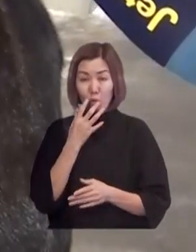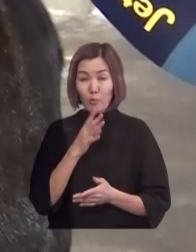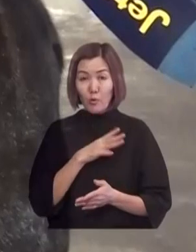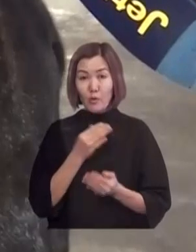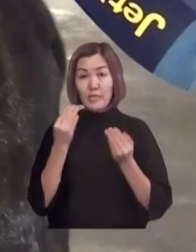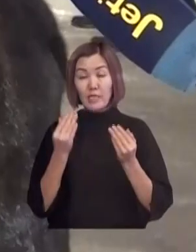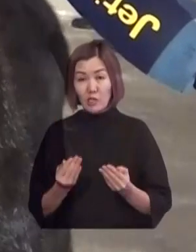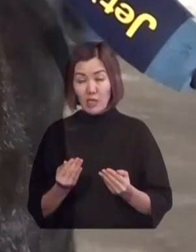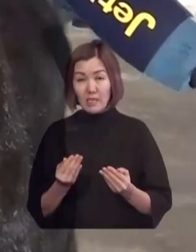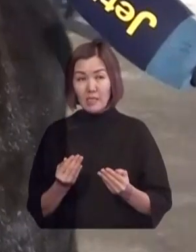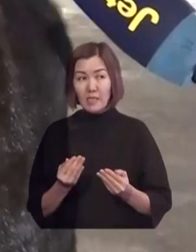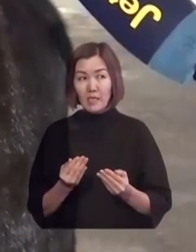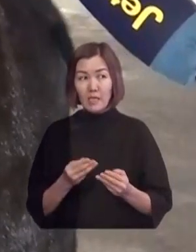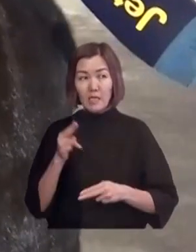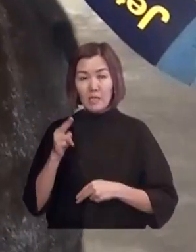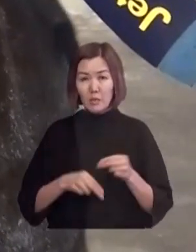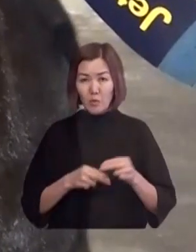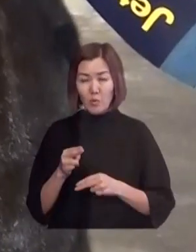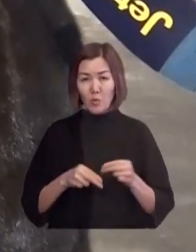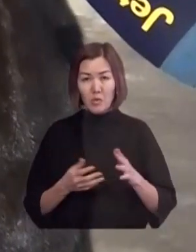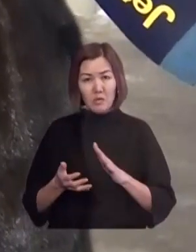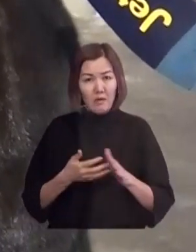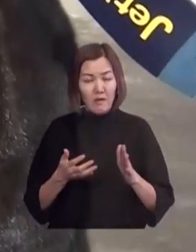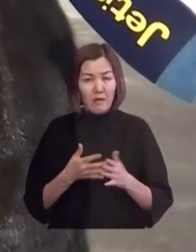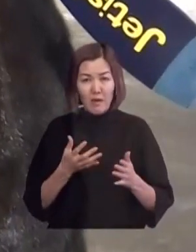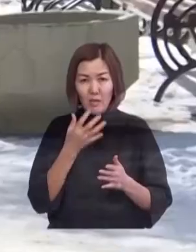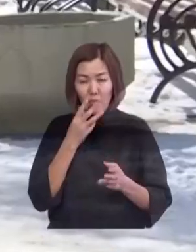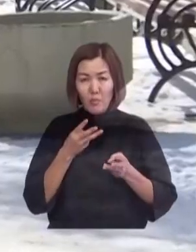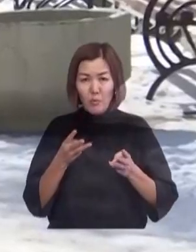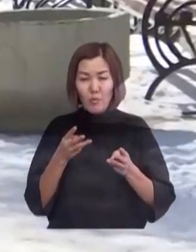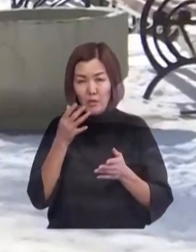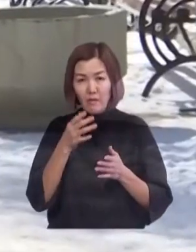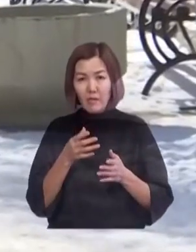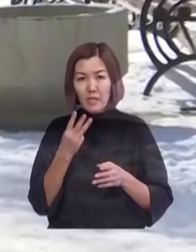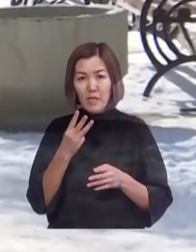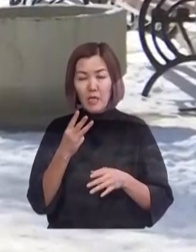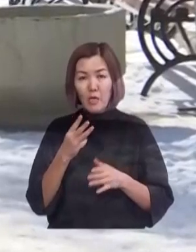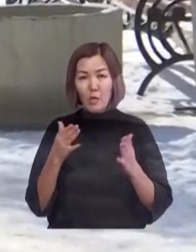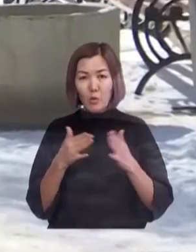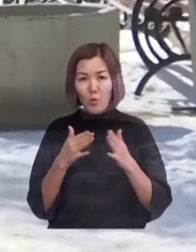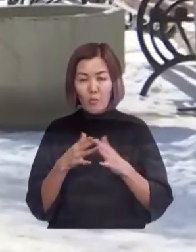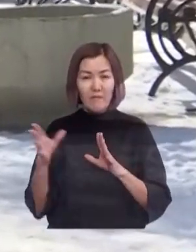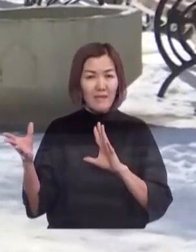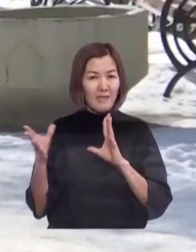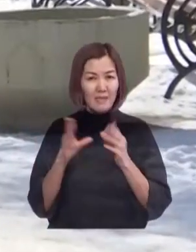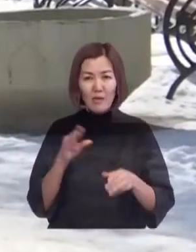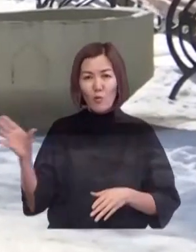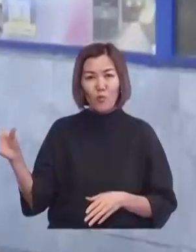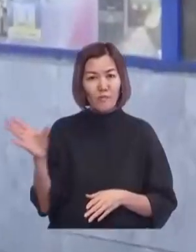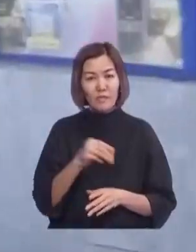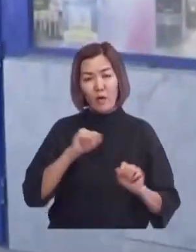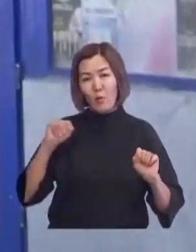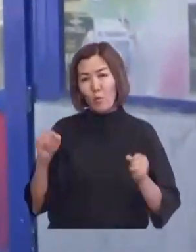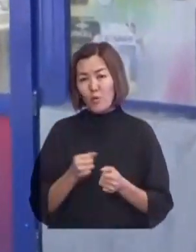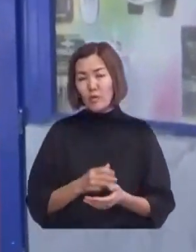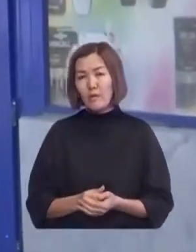с точной застройкой, наверное, это влияет. У нас все три дома П-образные, у всех холодно. А тепло сейчас